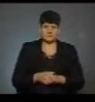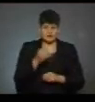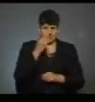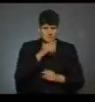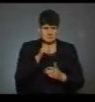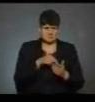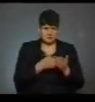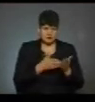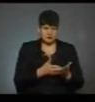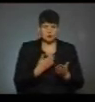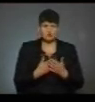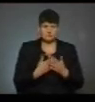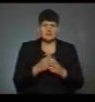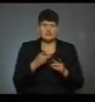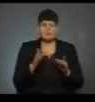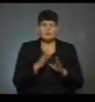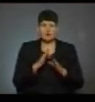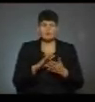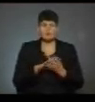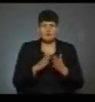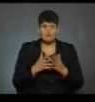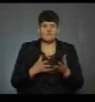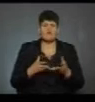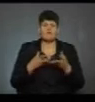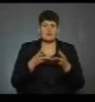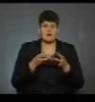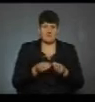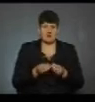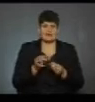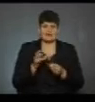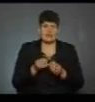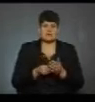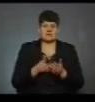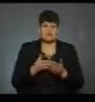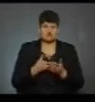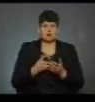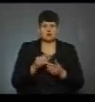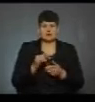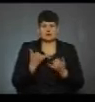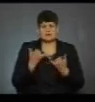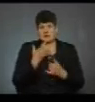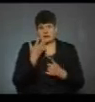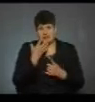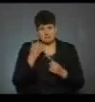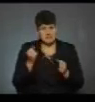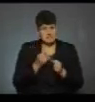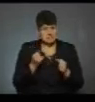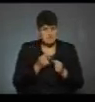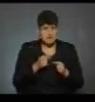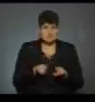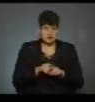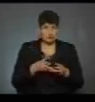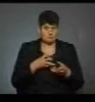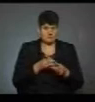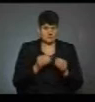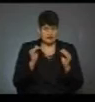запитання. Тобто, як погодні умови, напевно, впливають на ціну, і зараз у нас тепла зима, тобто, чи воно також вплинуло на